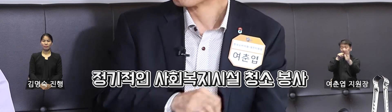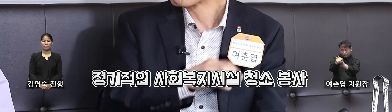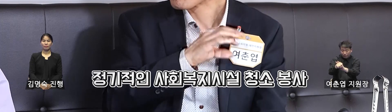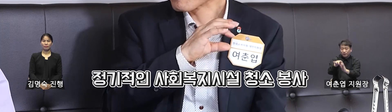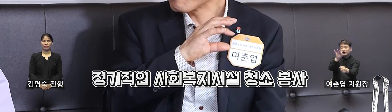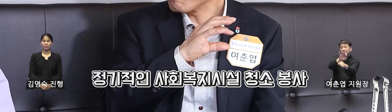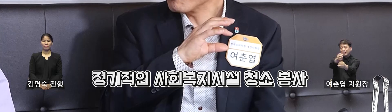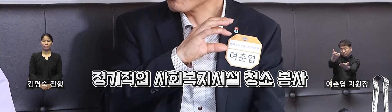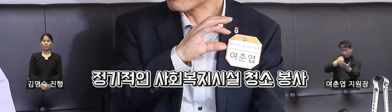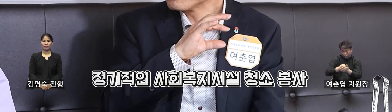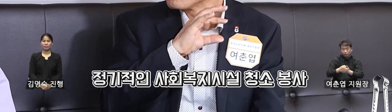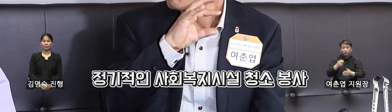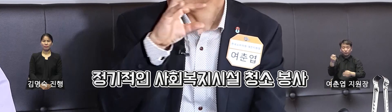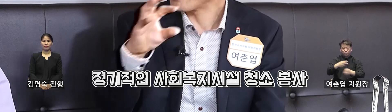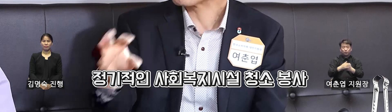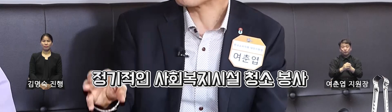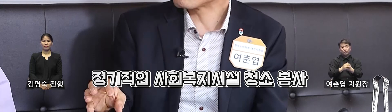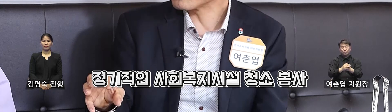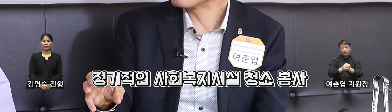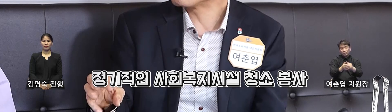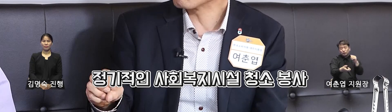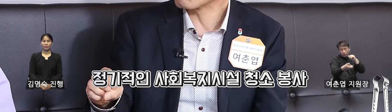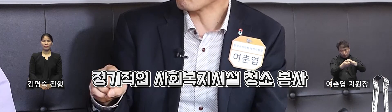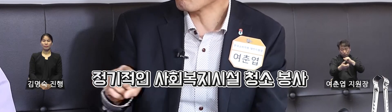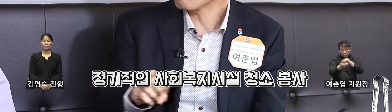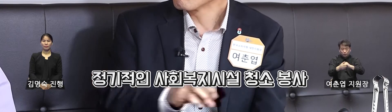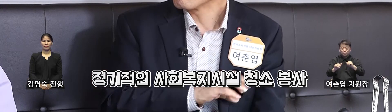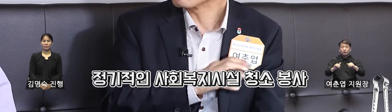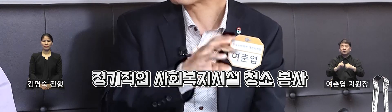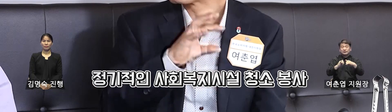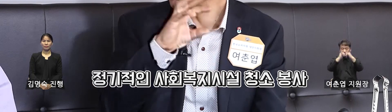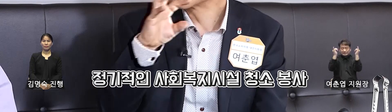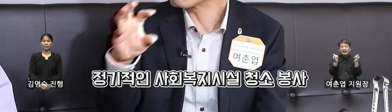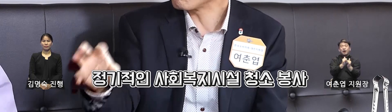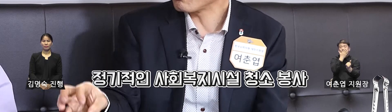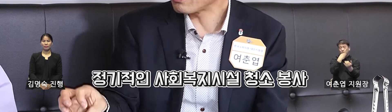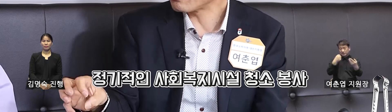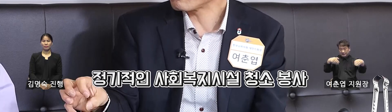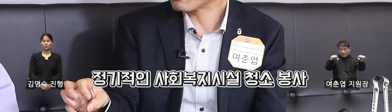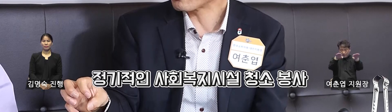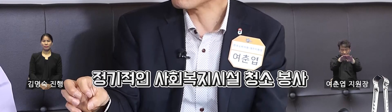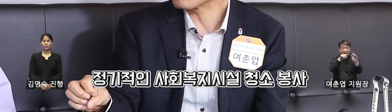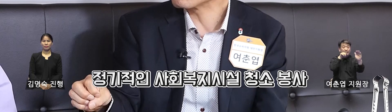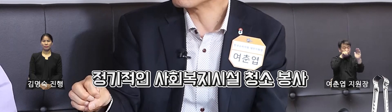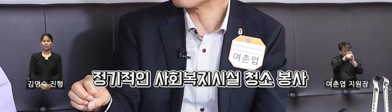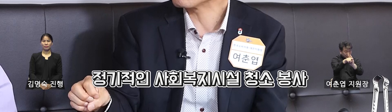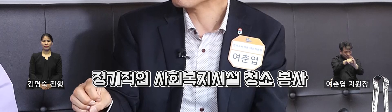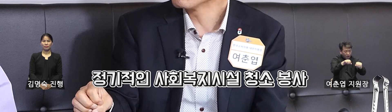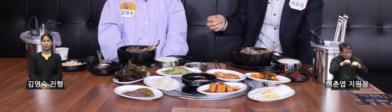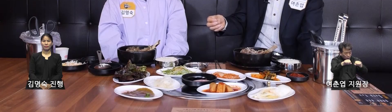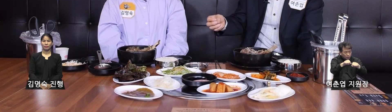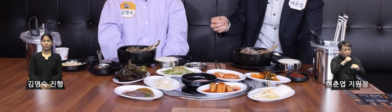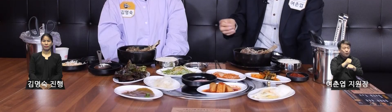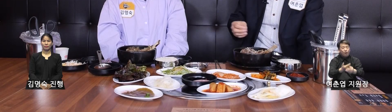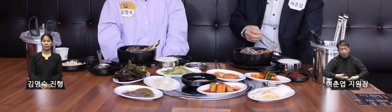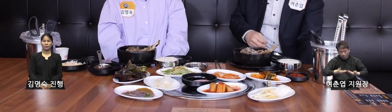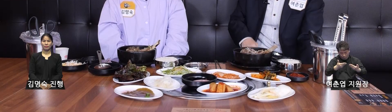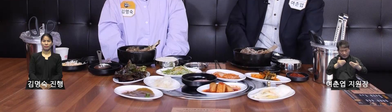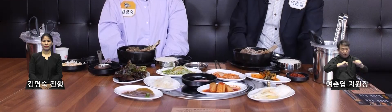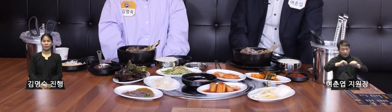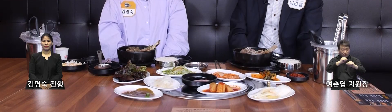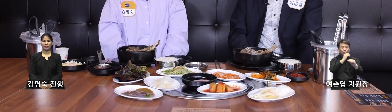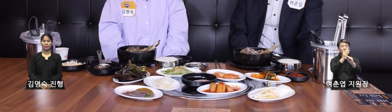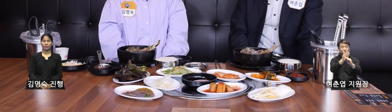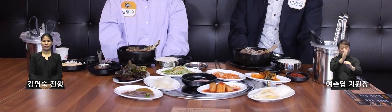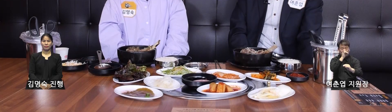저희들이 그 뭐 매달 정기적으로 청소를 한다라든지 그런